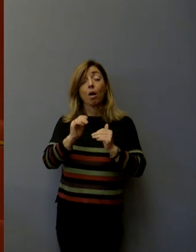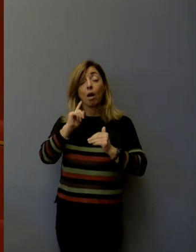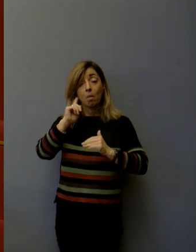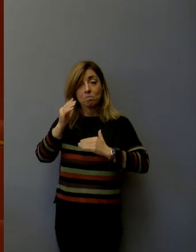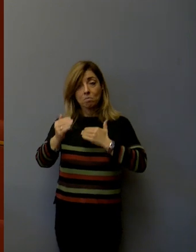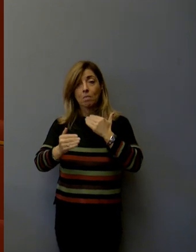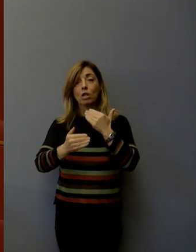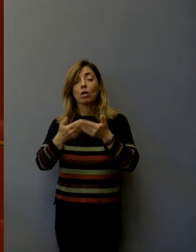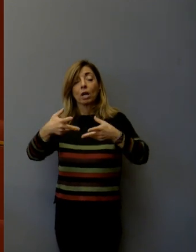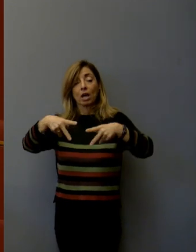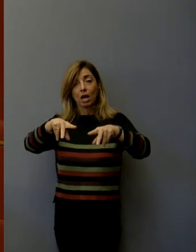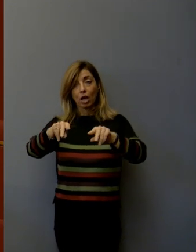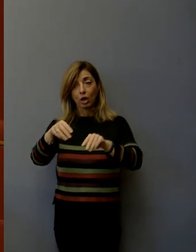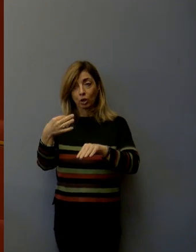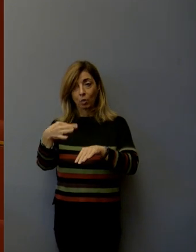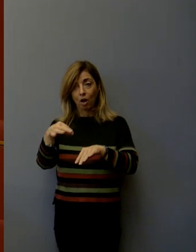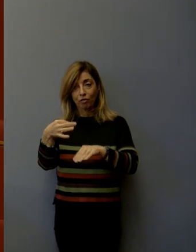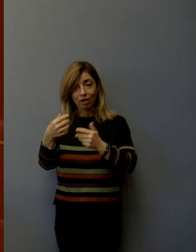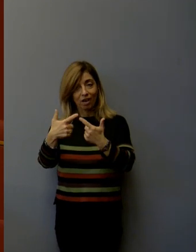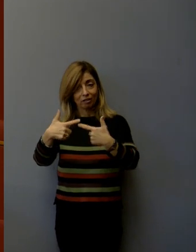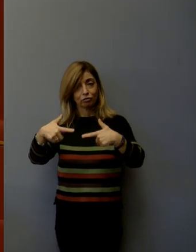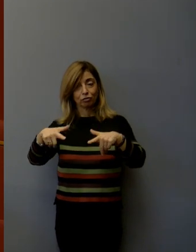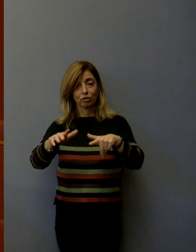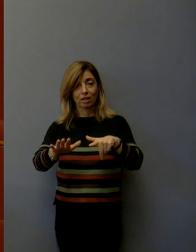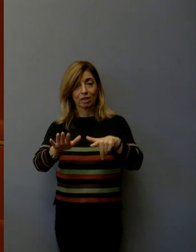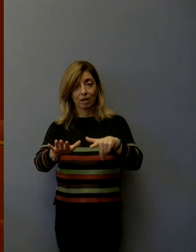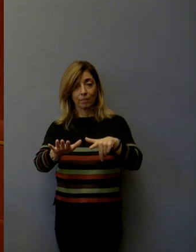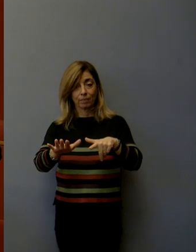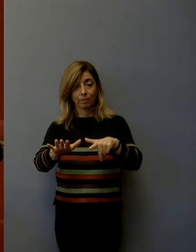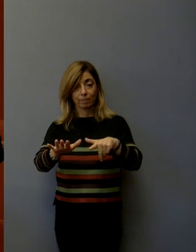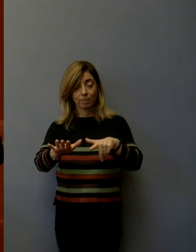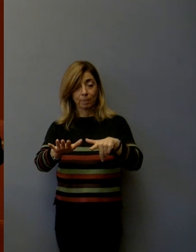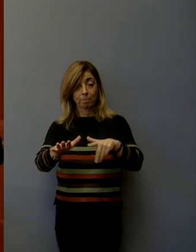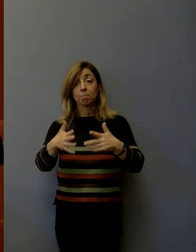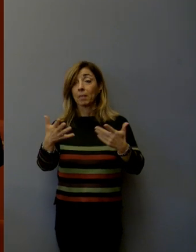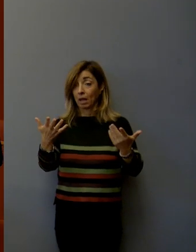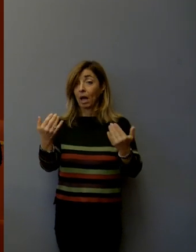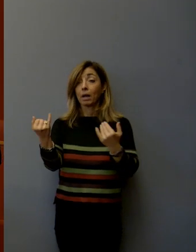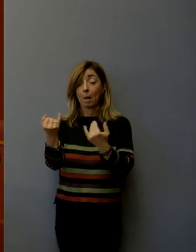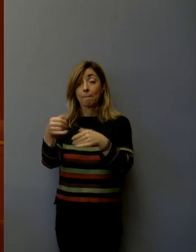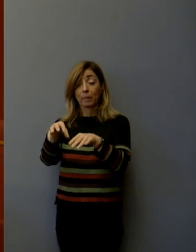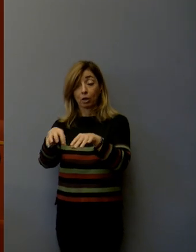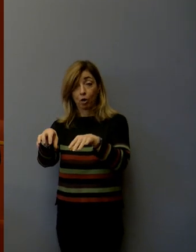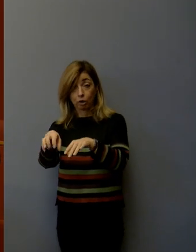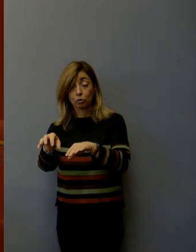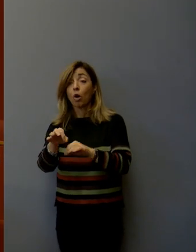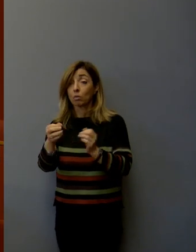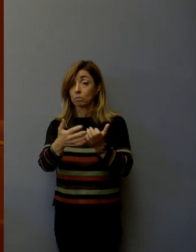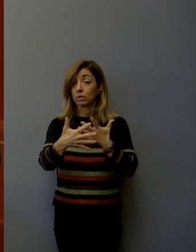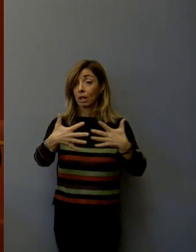riqualificare la città in alcune piccole zone o anche zone un po' più ampie